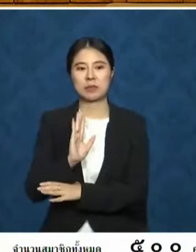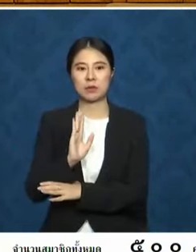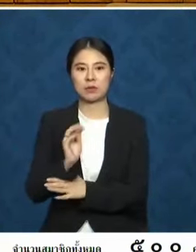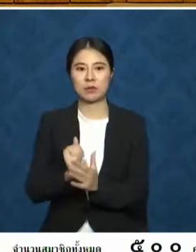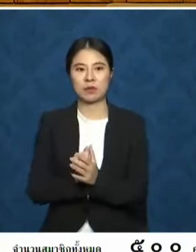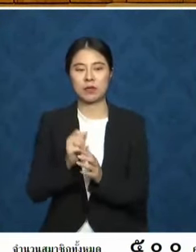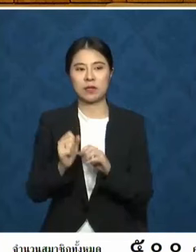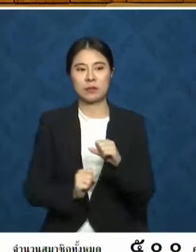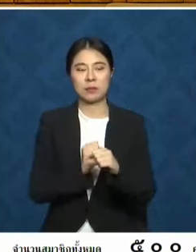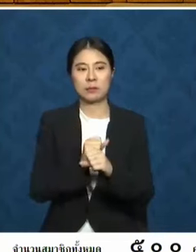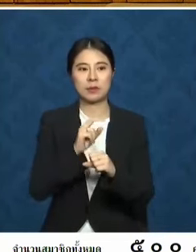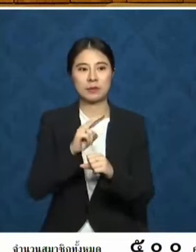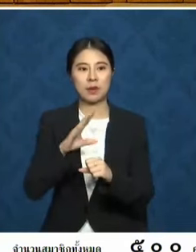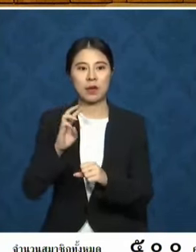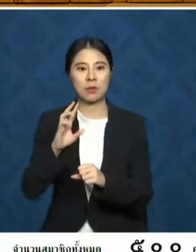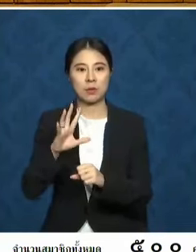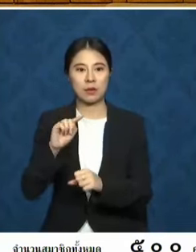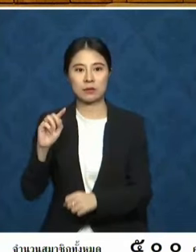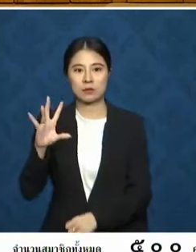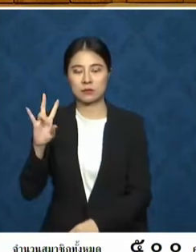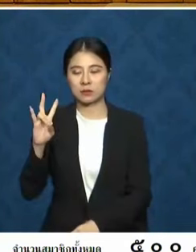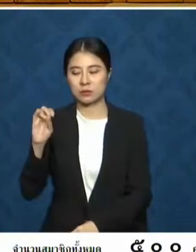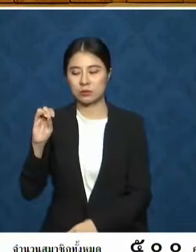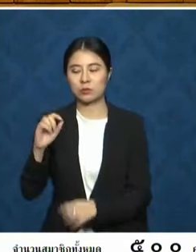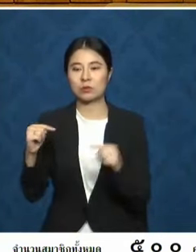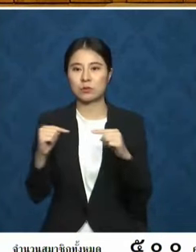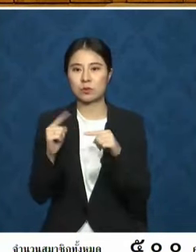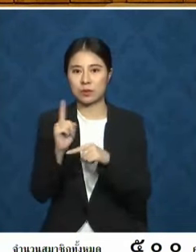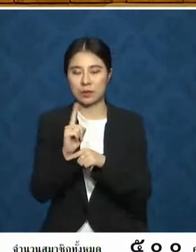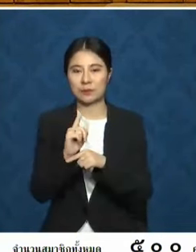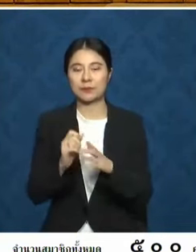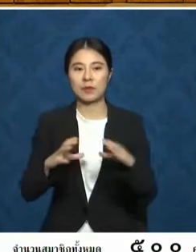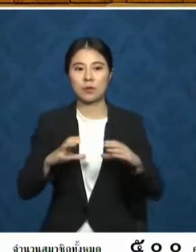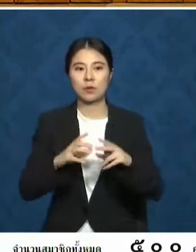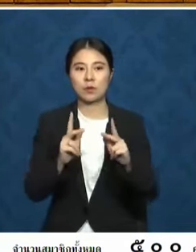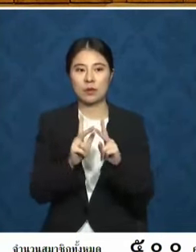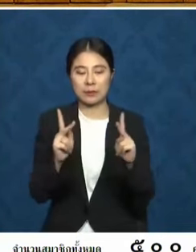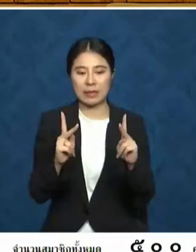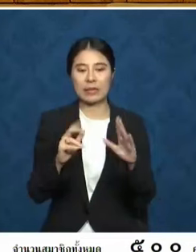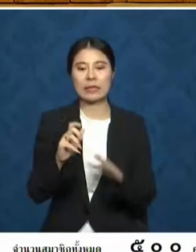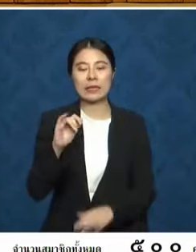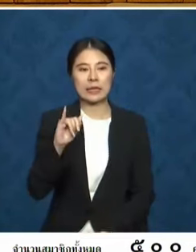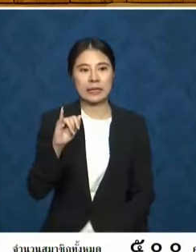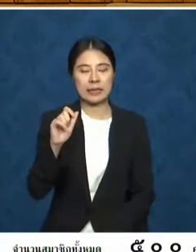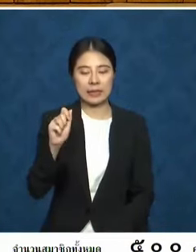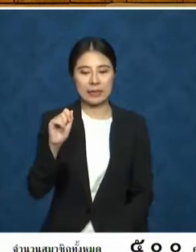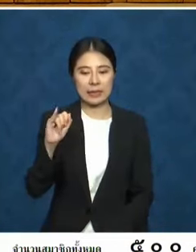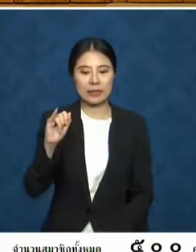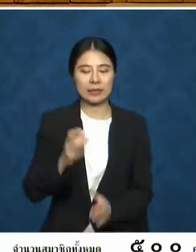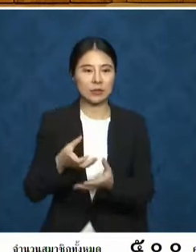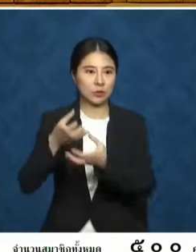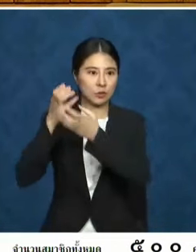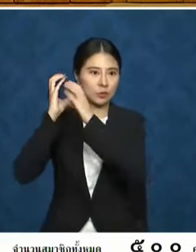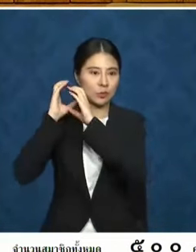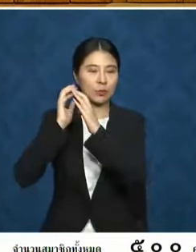65-70 ท่เข้าใจถกต้องแล้ครับก็คือจะมีกรรมการ AI แ่งชาติในการทบทวนเป็ระยะครับ